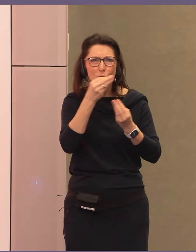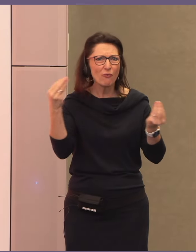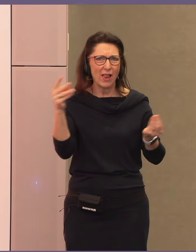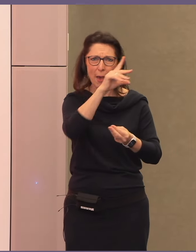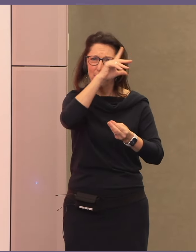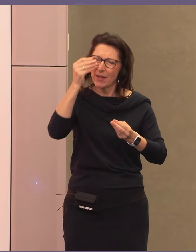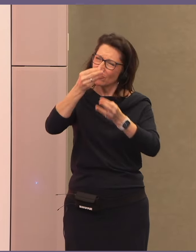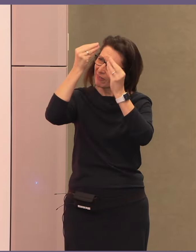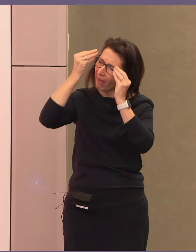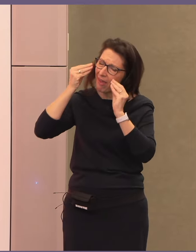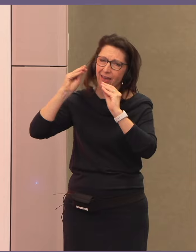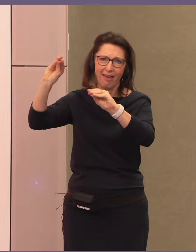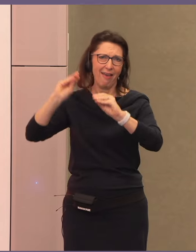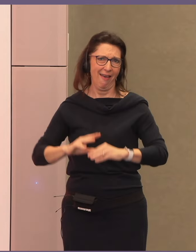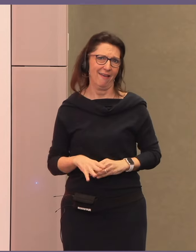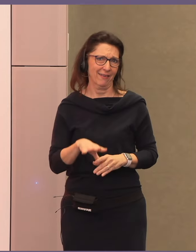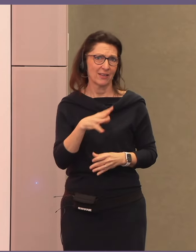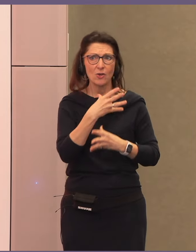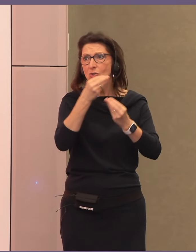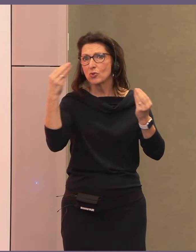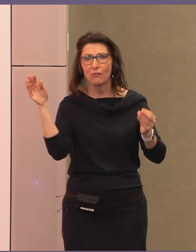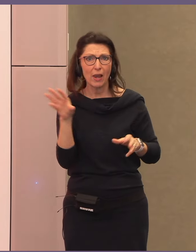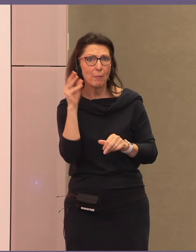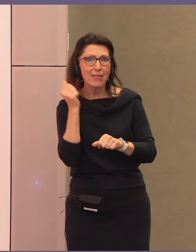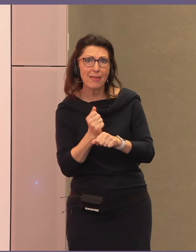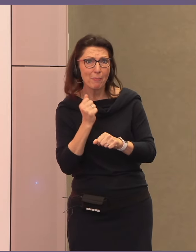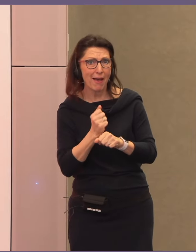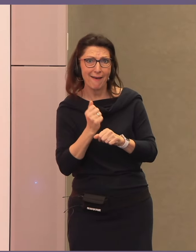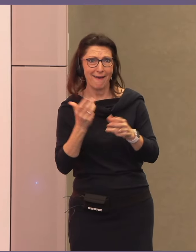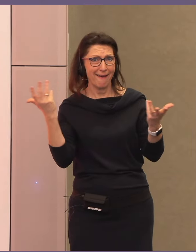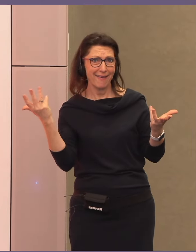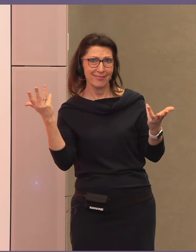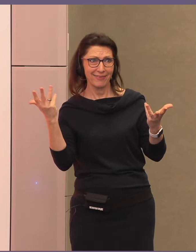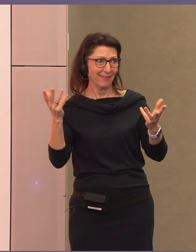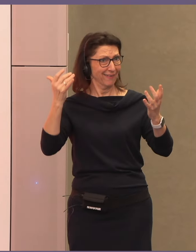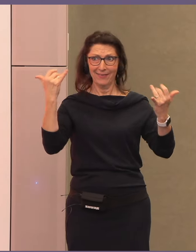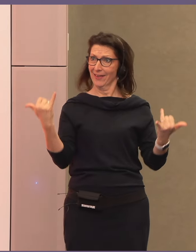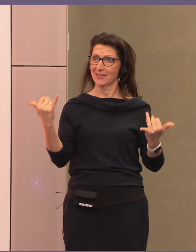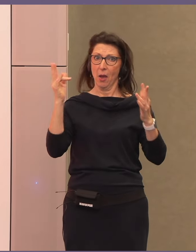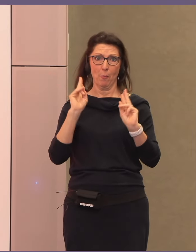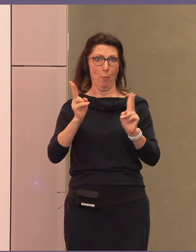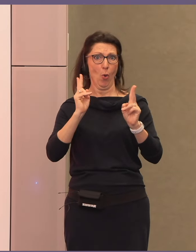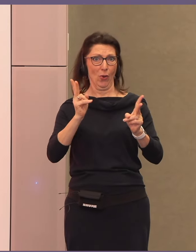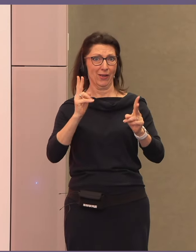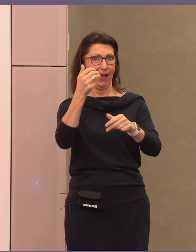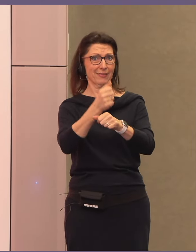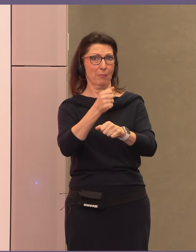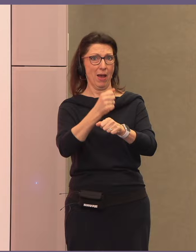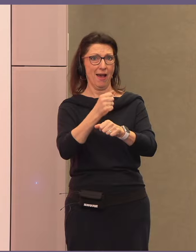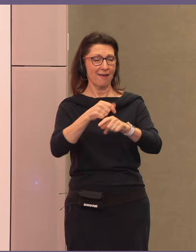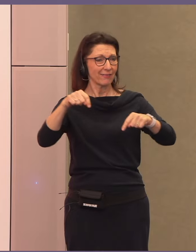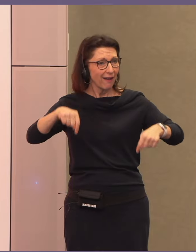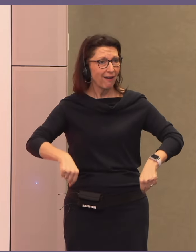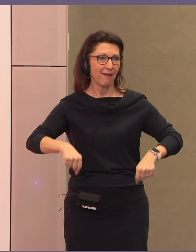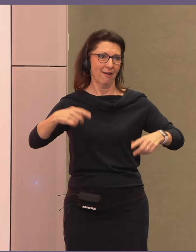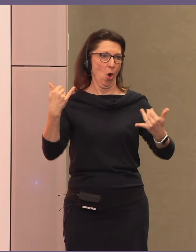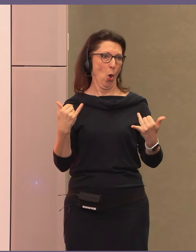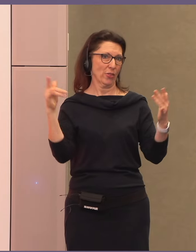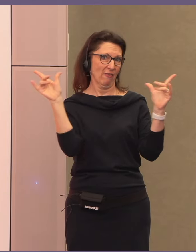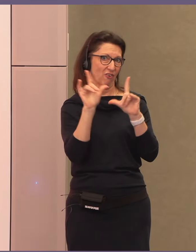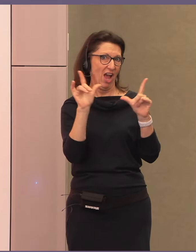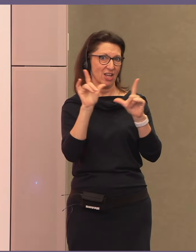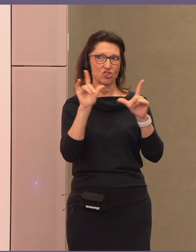geehrt wird, dass dies auch von so vielen Mitarbeiterinnen und Mitarbeitern möglich gemacht worden ist, dass wir diese Veranstaltung in diesem